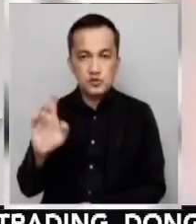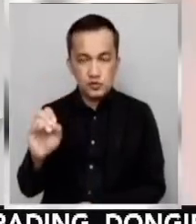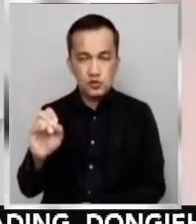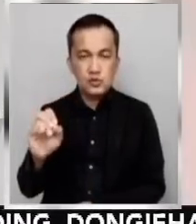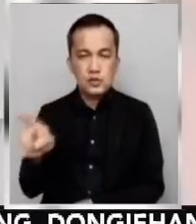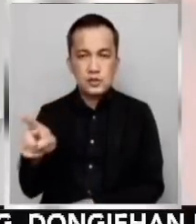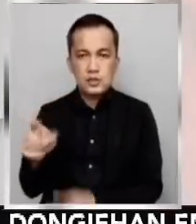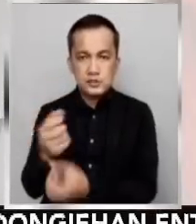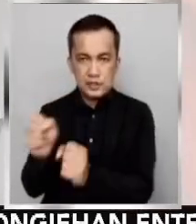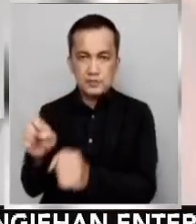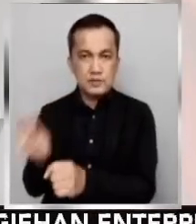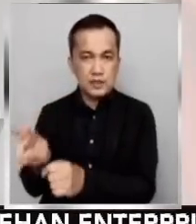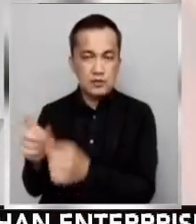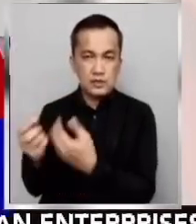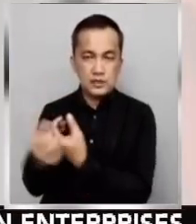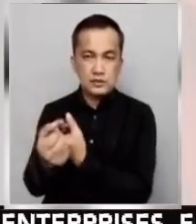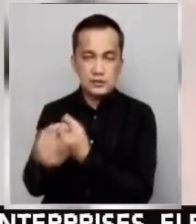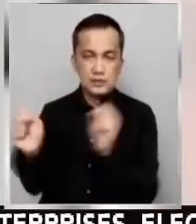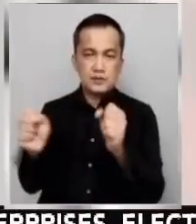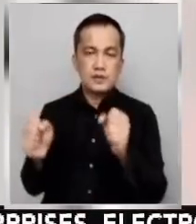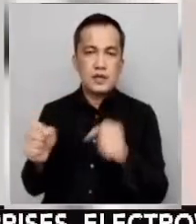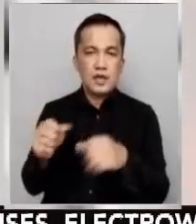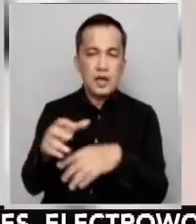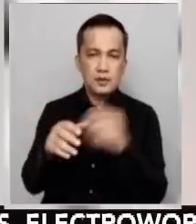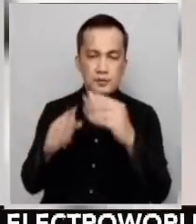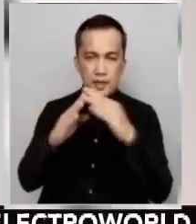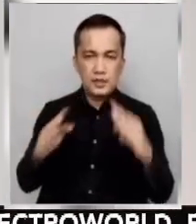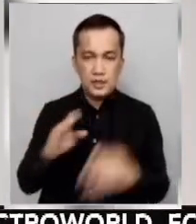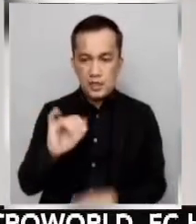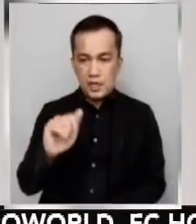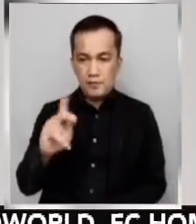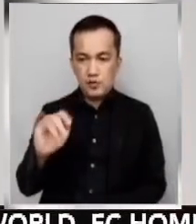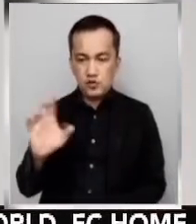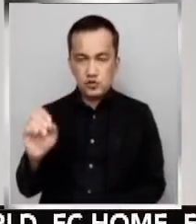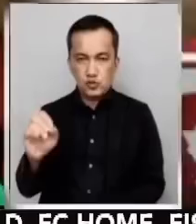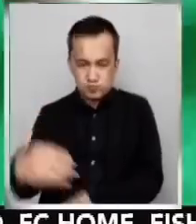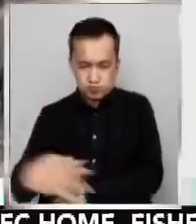bahay. Na-ospital naman si Ambrosio matapos malapnos ang isang braso.